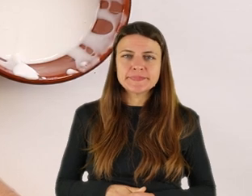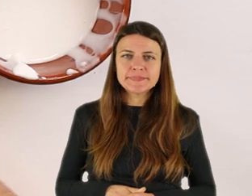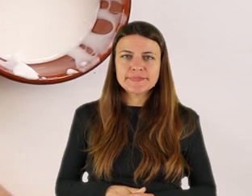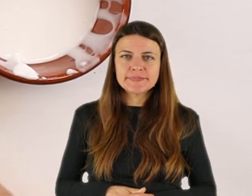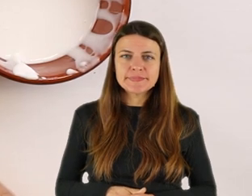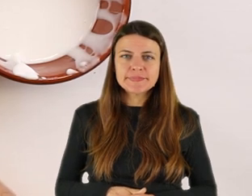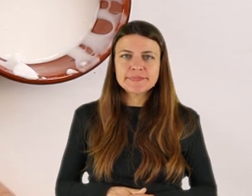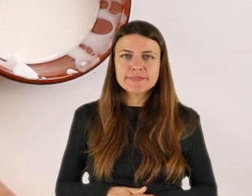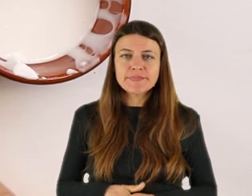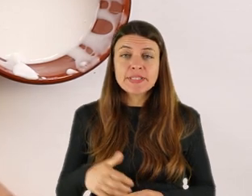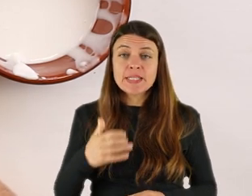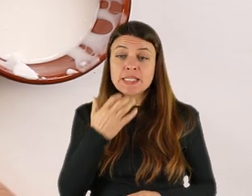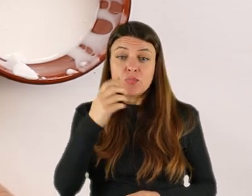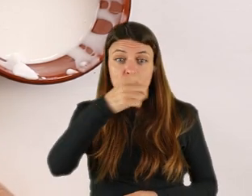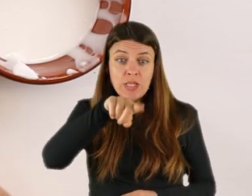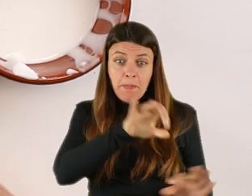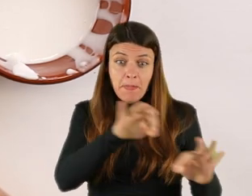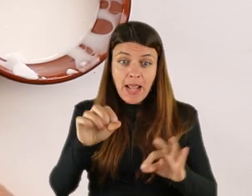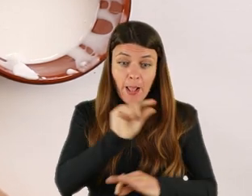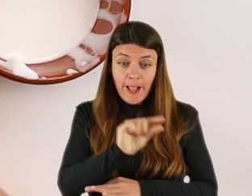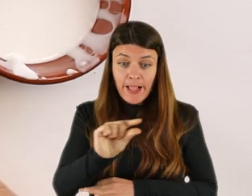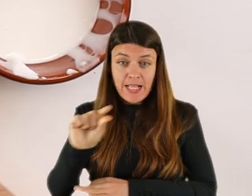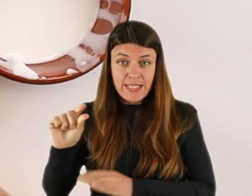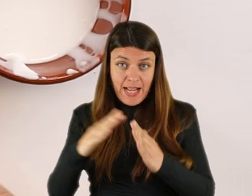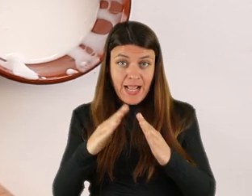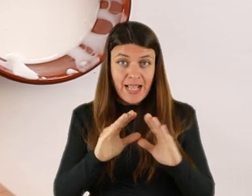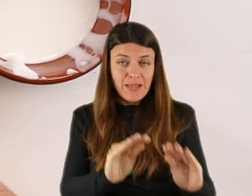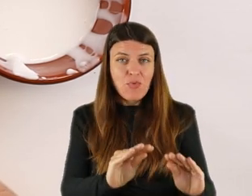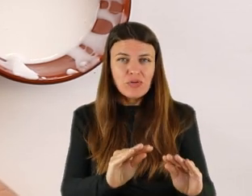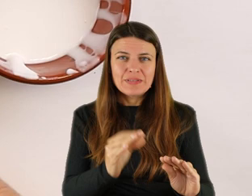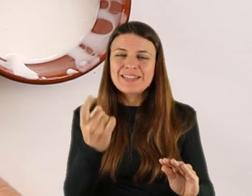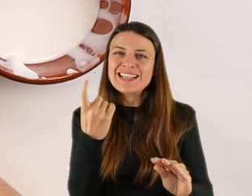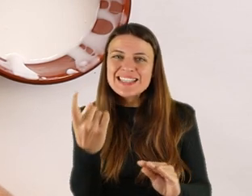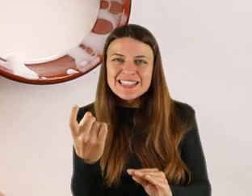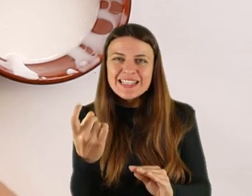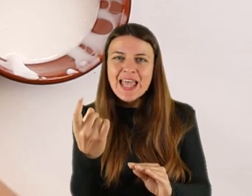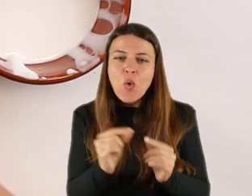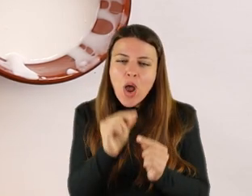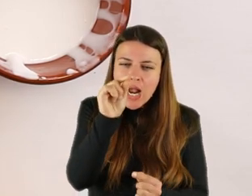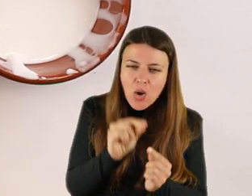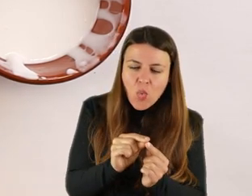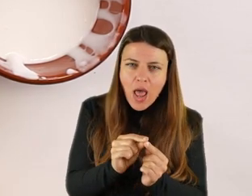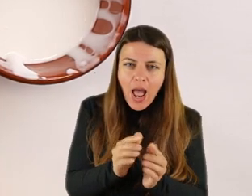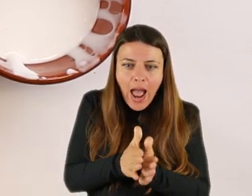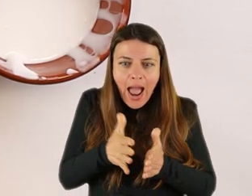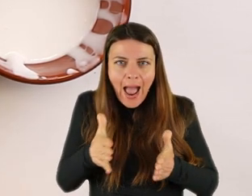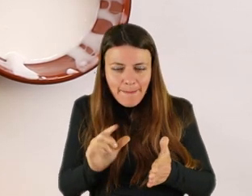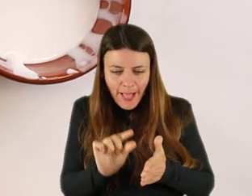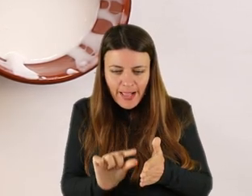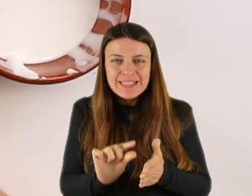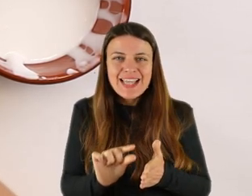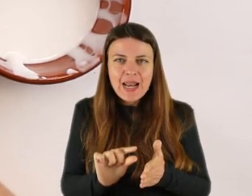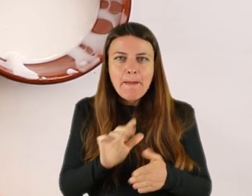Si us feu les tesseles a casa vostra, el que haureu de fer és calcular l'amplada de les tesseles per llavors poder